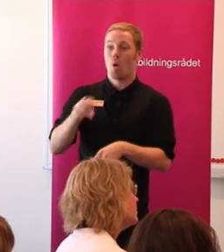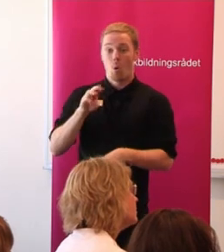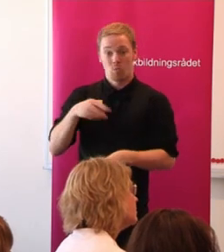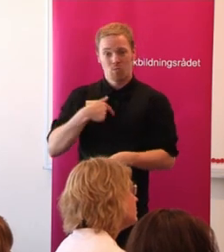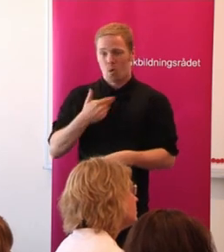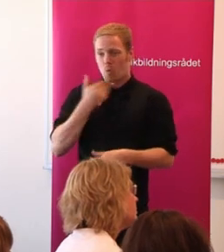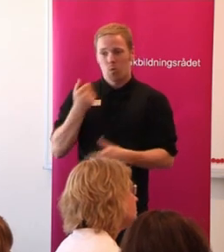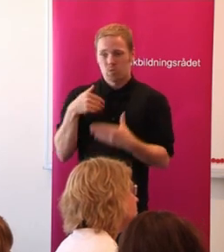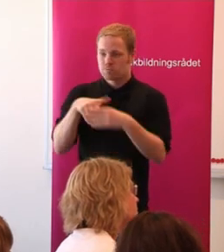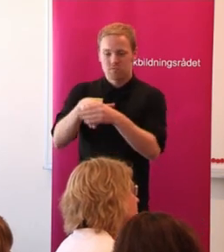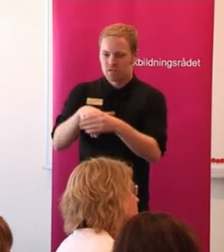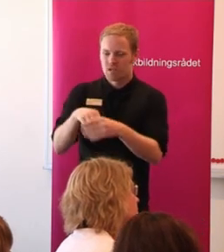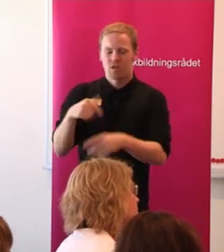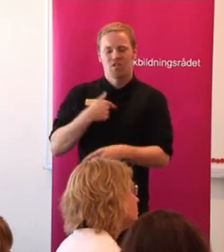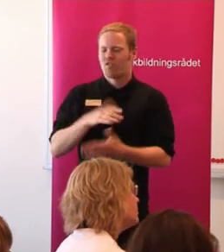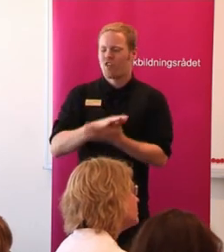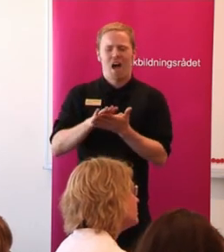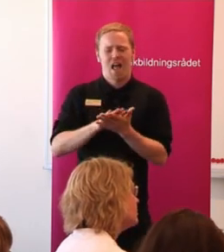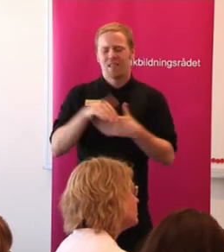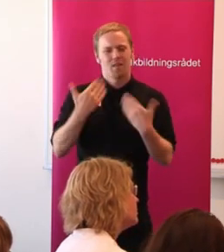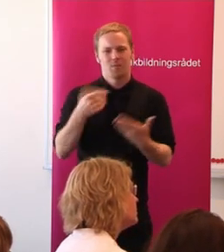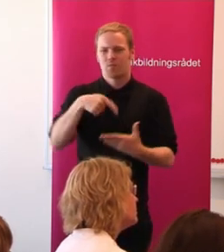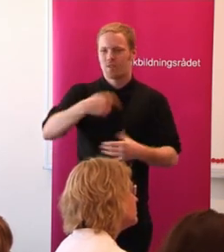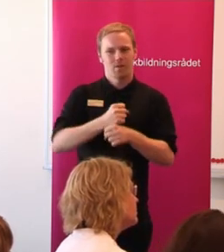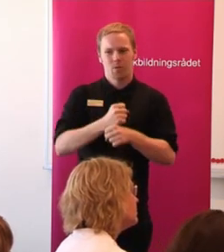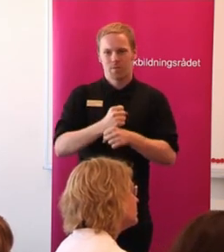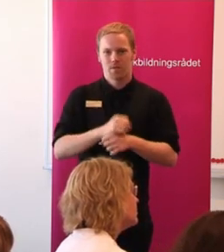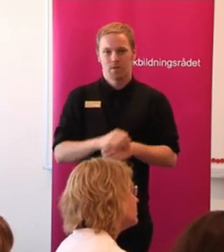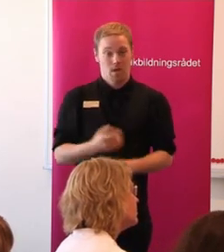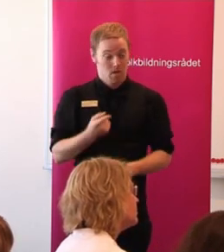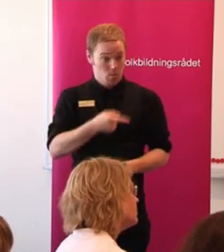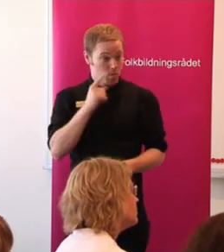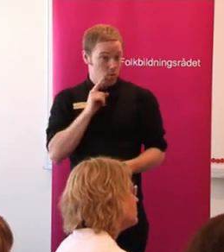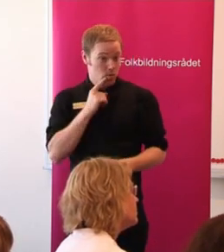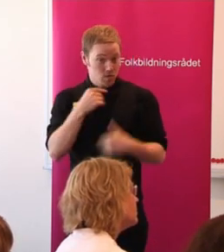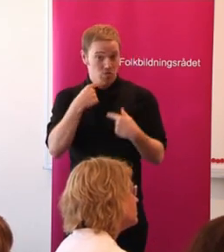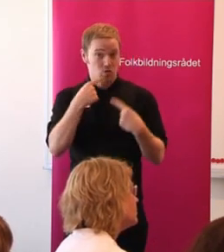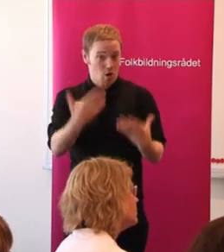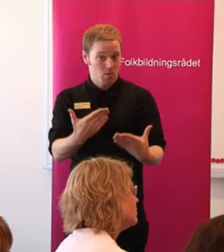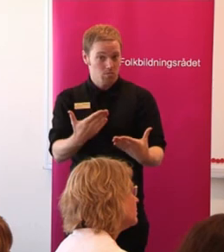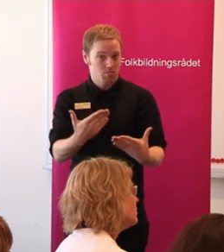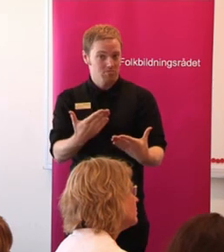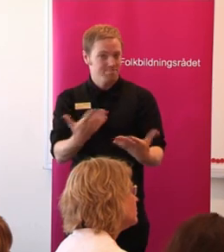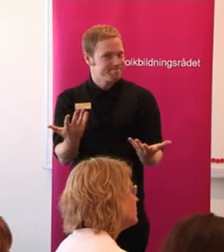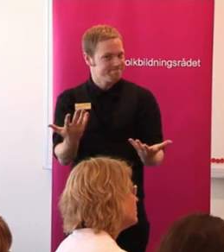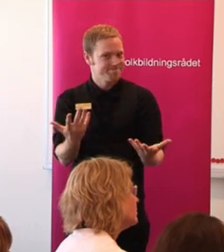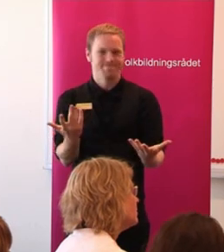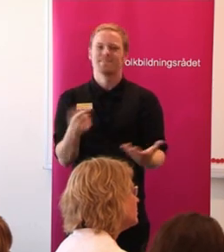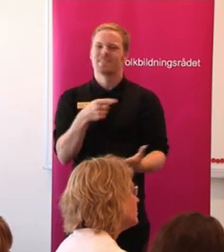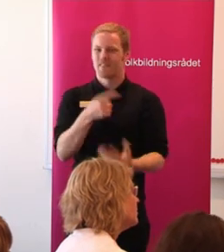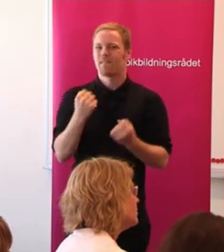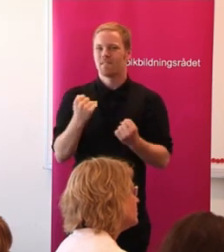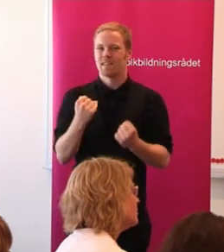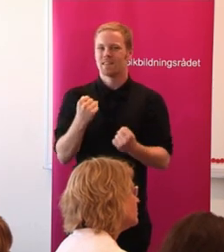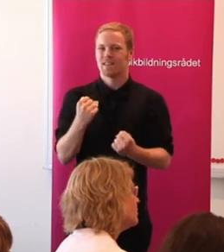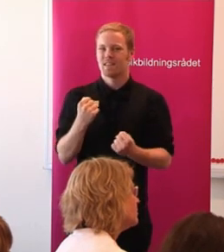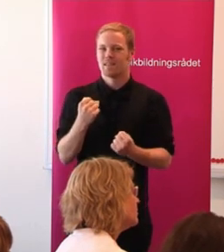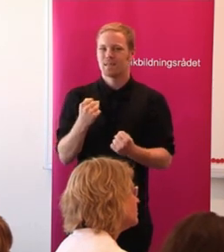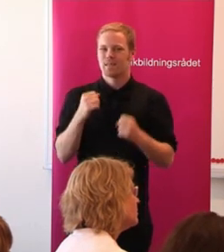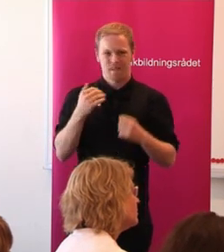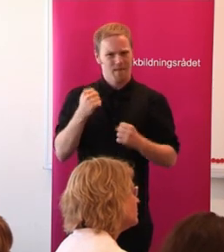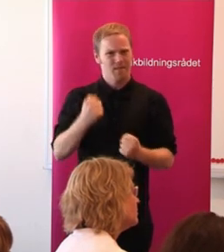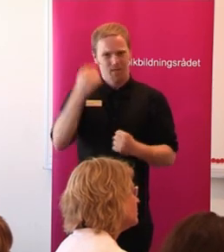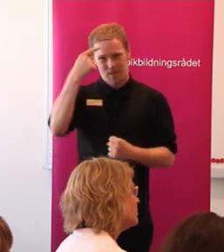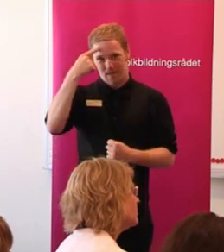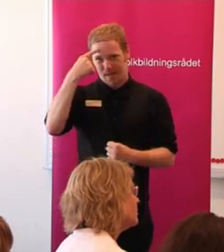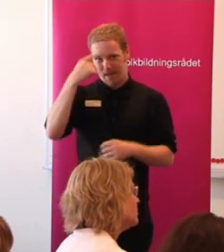den, då hade jag inte alls haft det jobbet jag har idag. Mm. Och då sa jag, hur många berättar du det för? Och det är det handlar om. Absolut. Han kanske inte tänkte på att berätta om det, men det måste